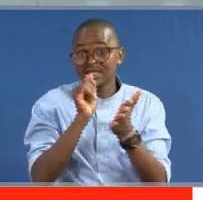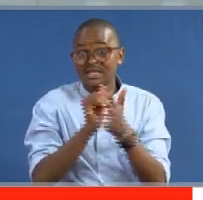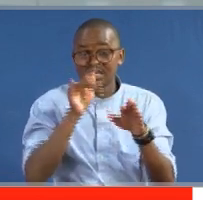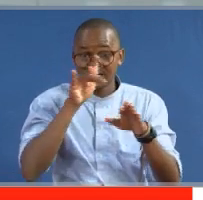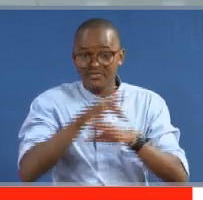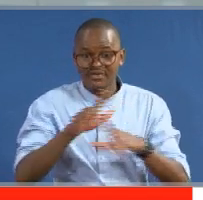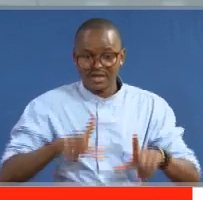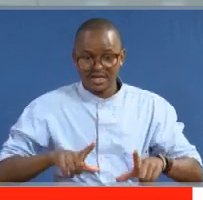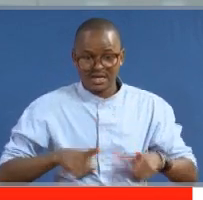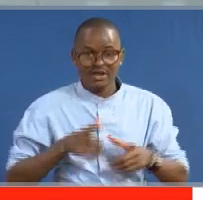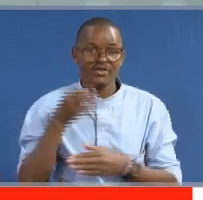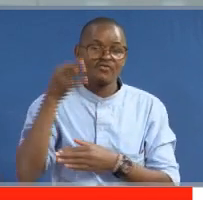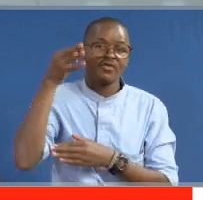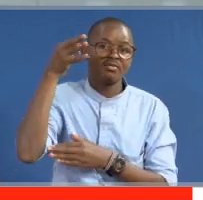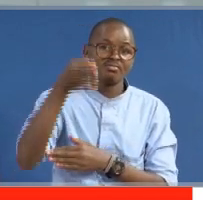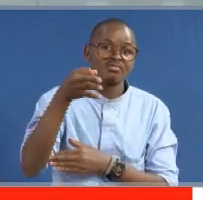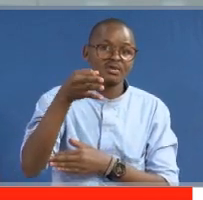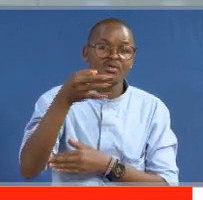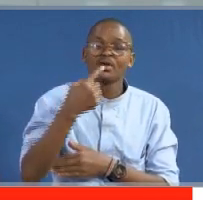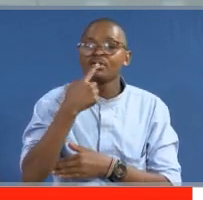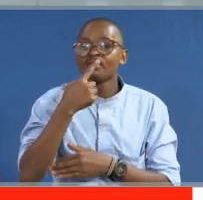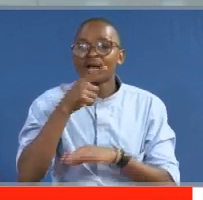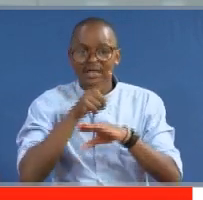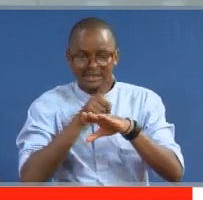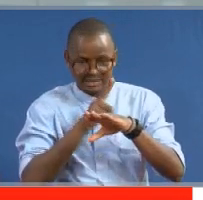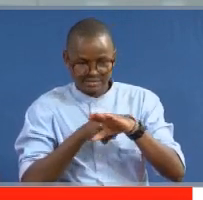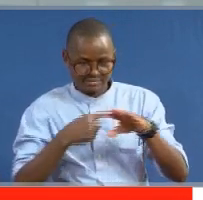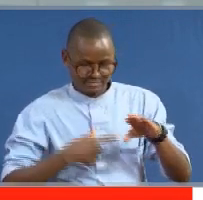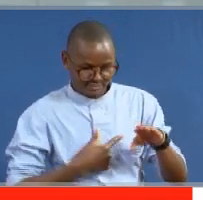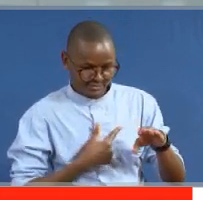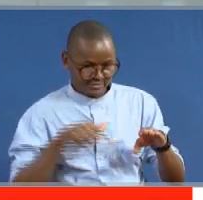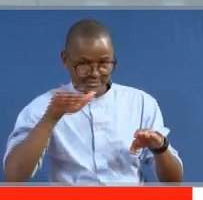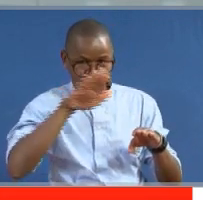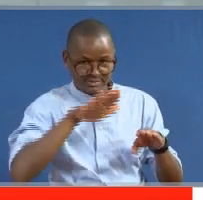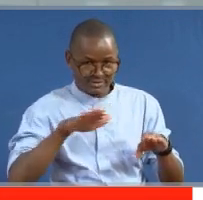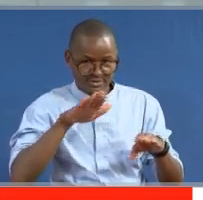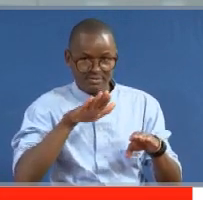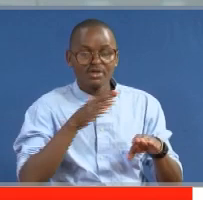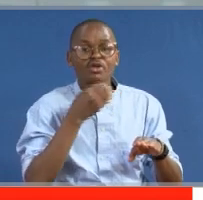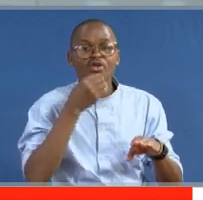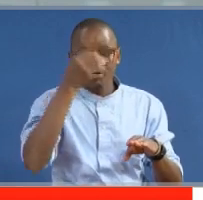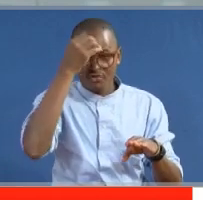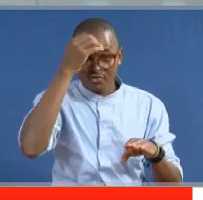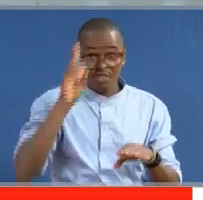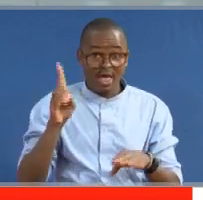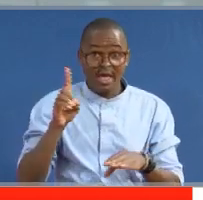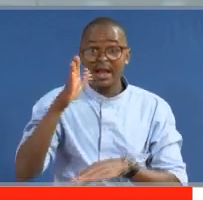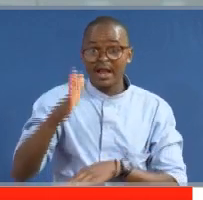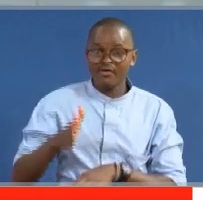linaathiri maisha yao ya siku za usoni. Waliyasema hayo walipozuru makao ya watoto yatima Naivasha.